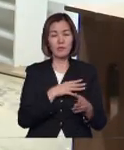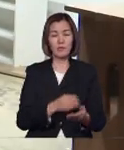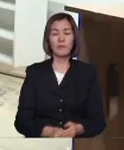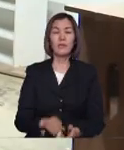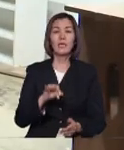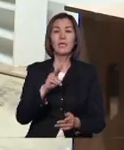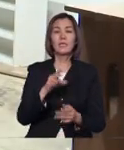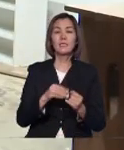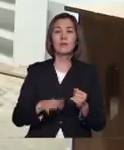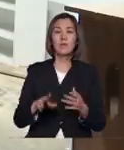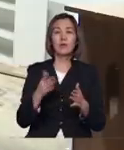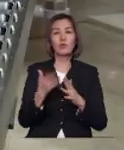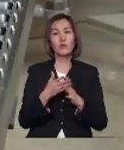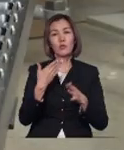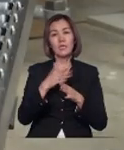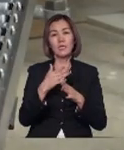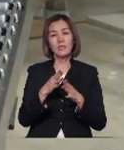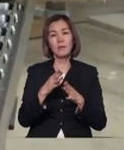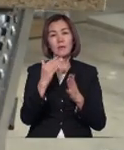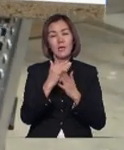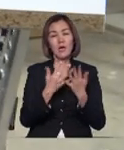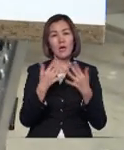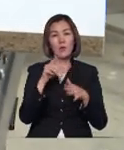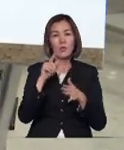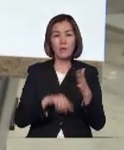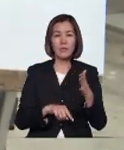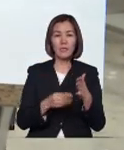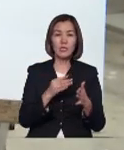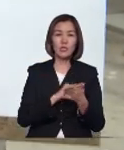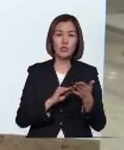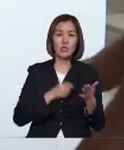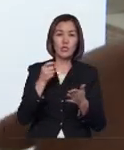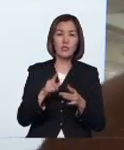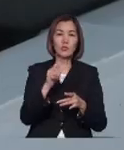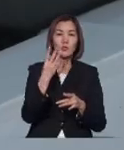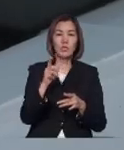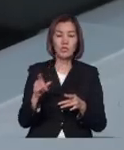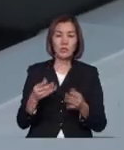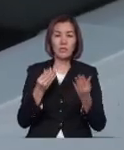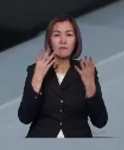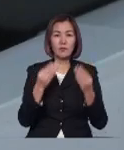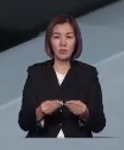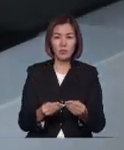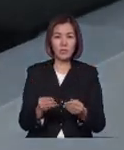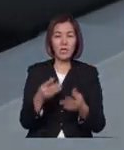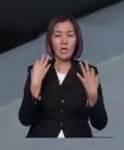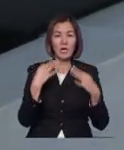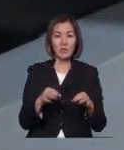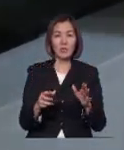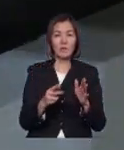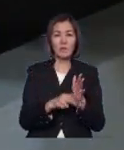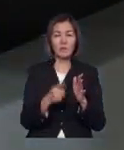начала года получить льготный кредит по программе Алана изъявили желание 103 человека на сегодняшний день одобрено